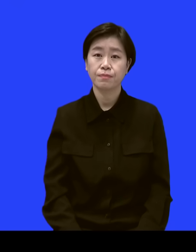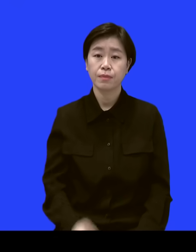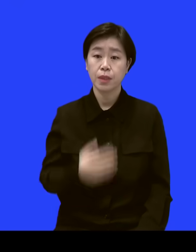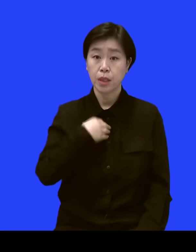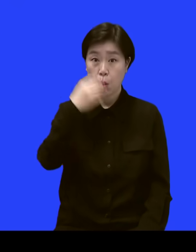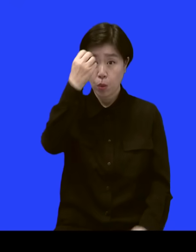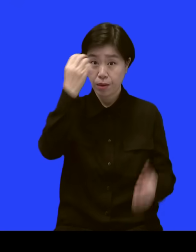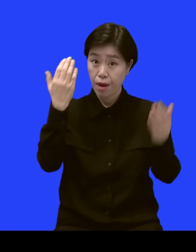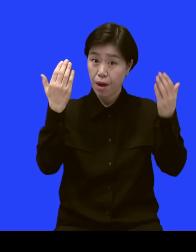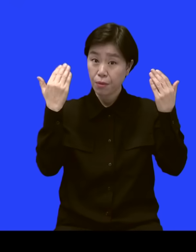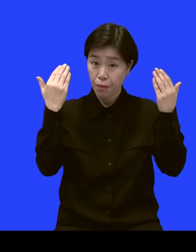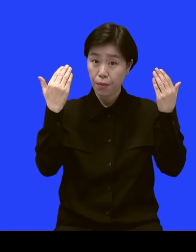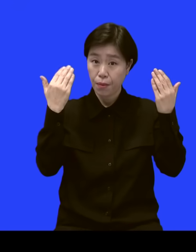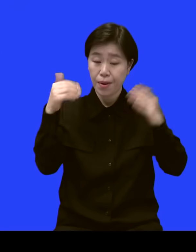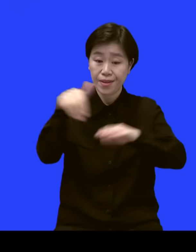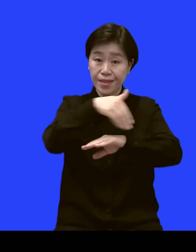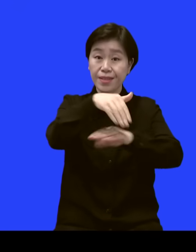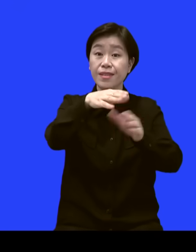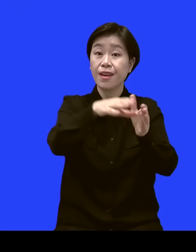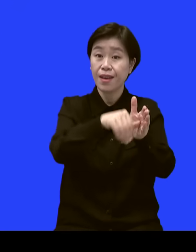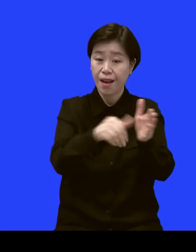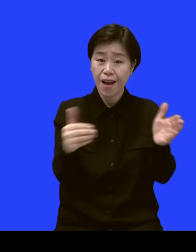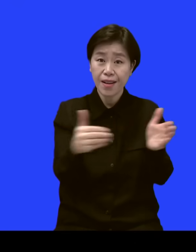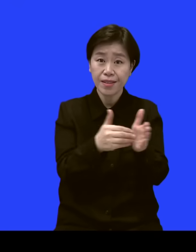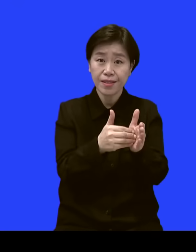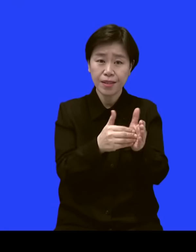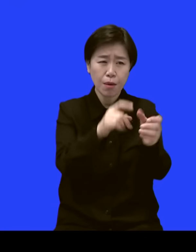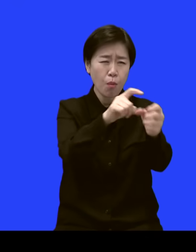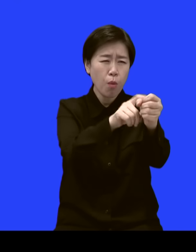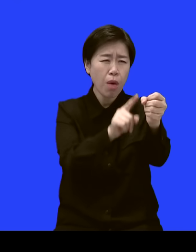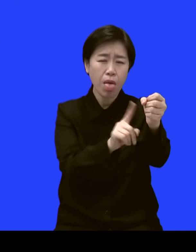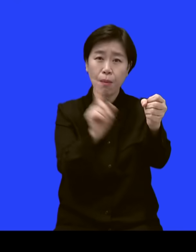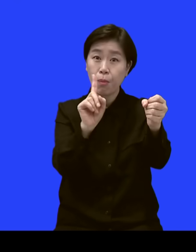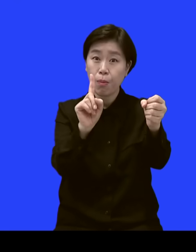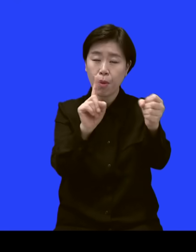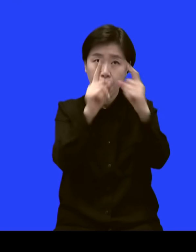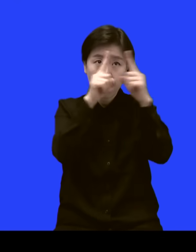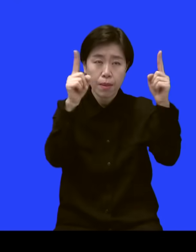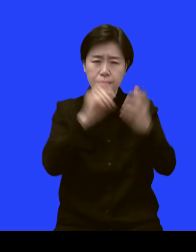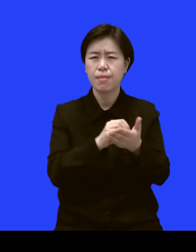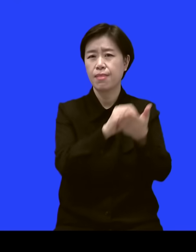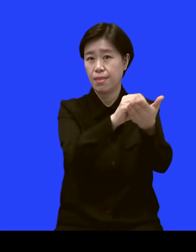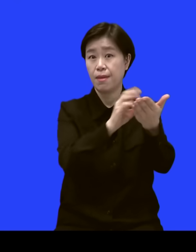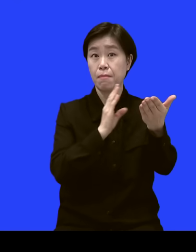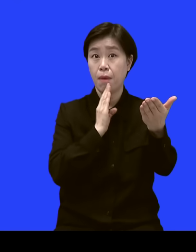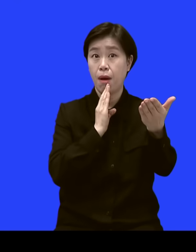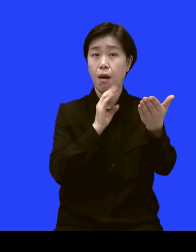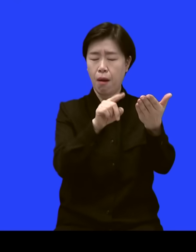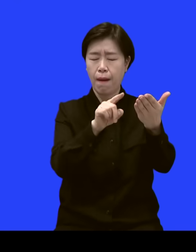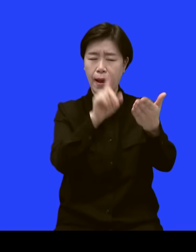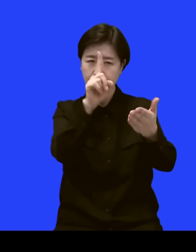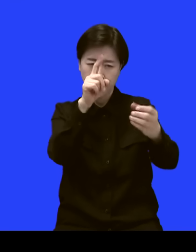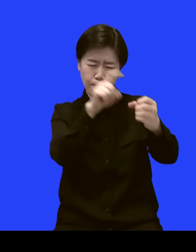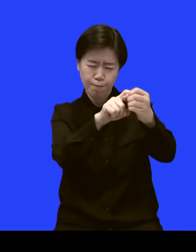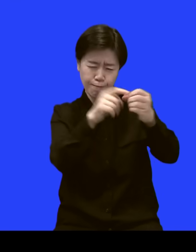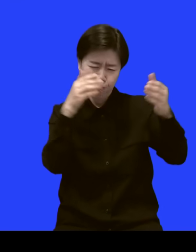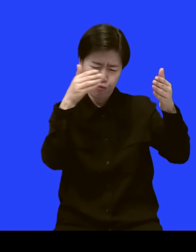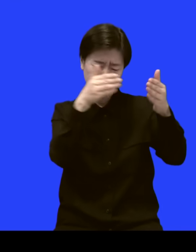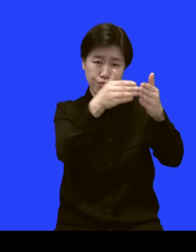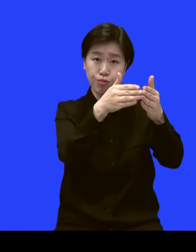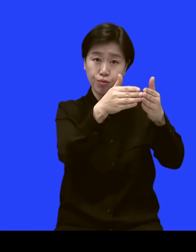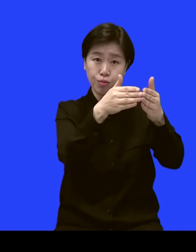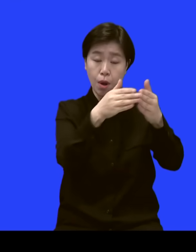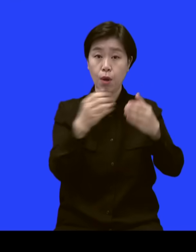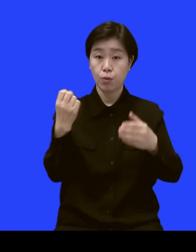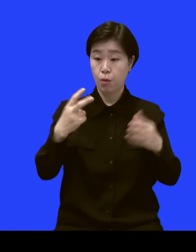있을 때는 예. 특히나 고등학교 때까지는 이제 입시로 인해서 정신없이 그냥 공부하는 시스템이잖아요. 네. 반에는